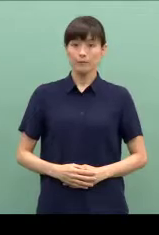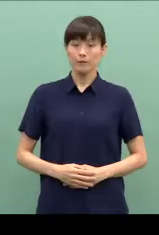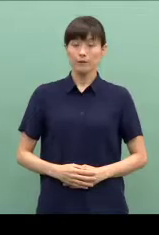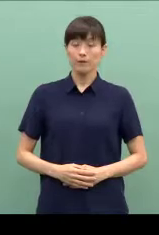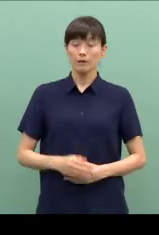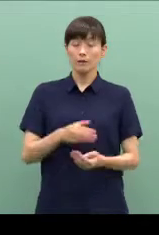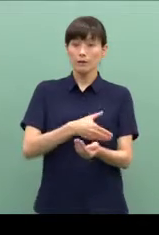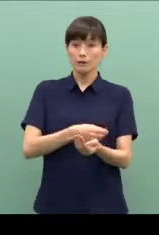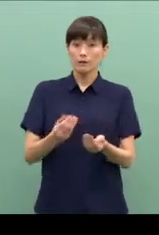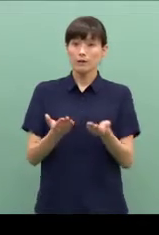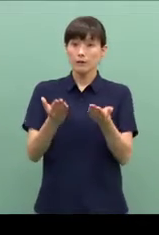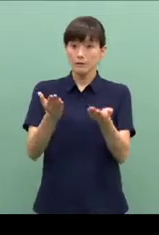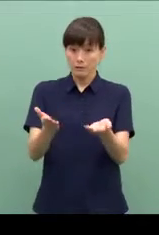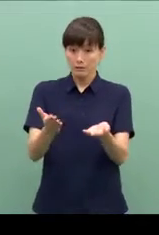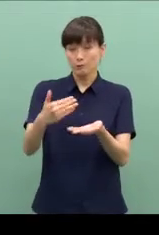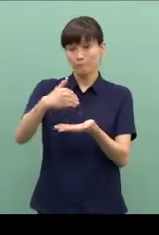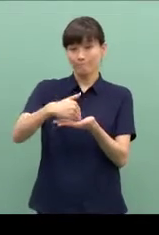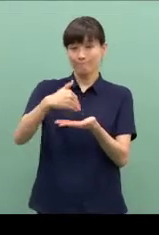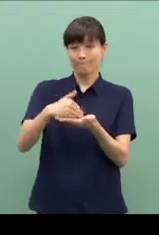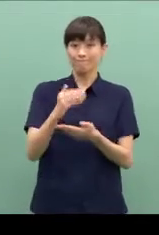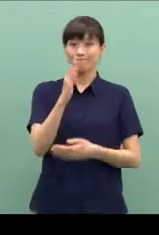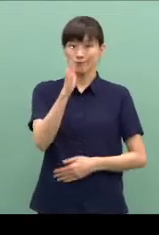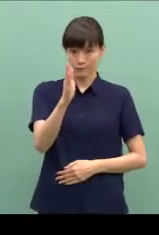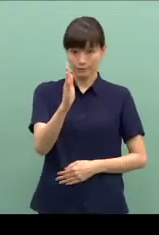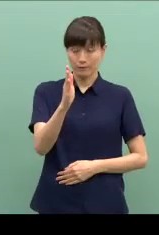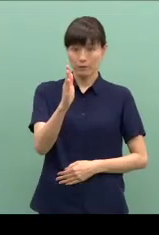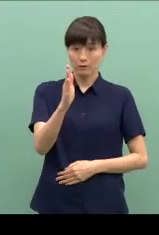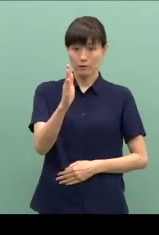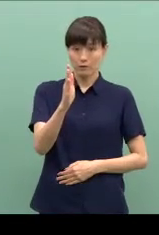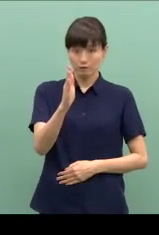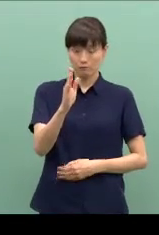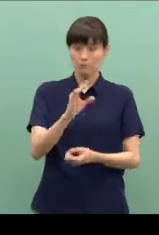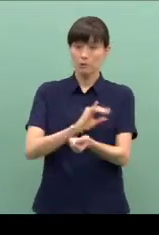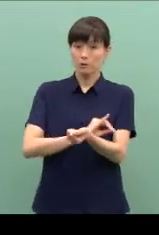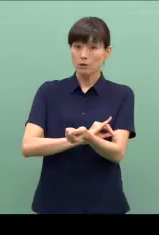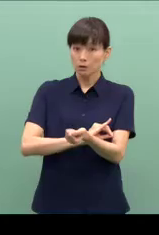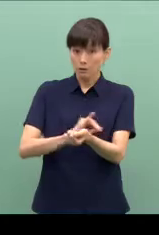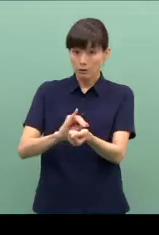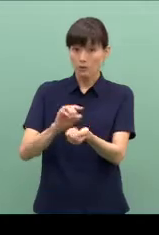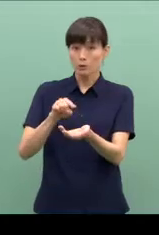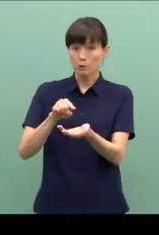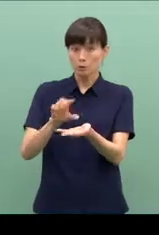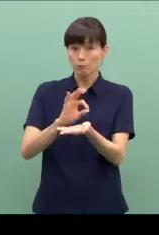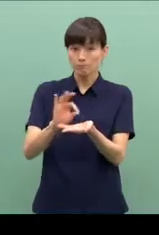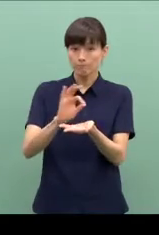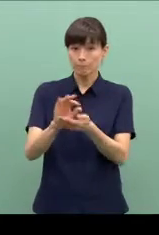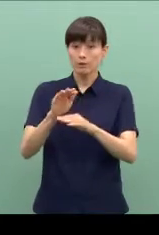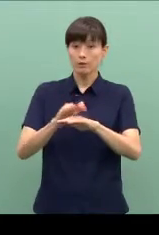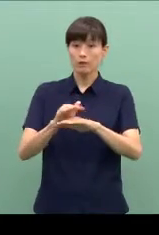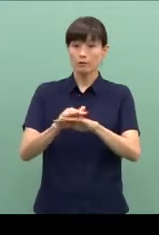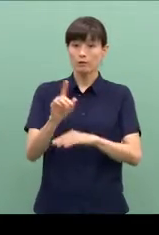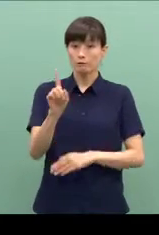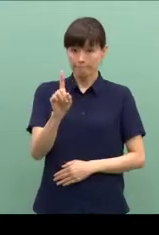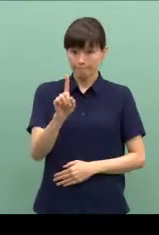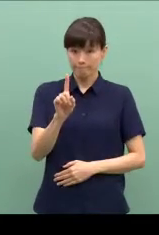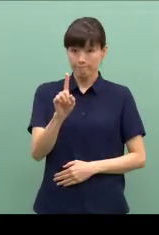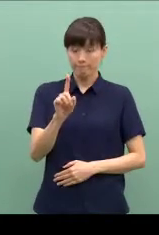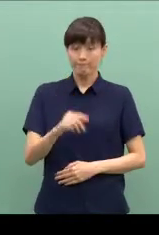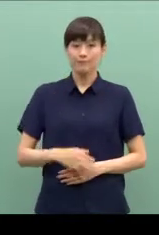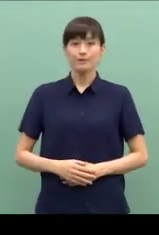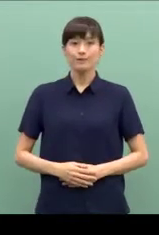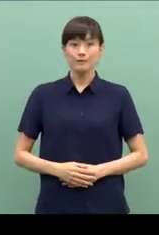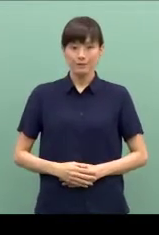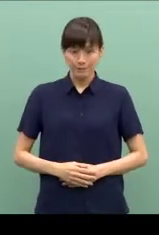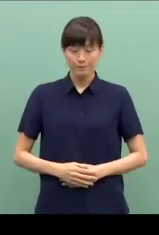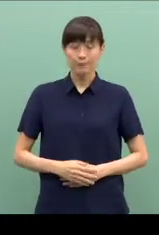関さん、今日は献血についてお話を伺いたいんですが、そもそも献血された血液はどのように使われるんでしょう